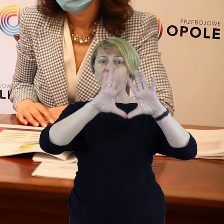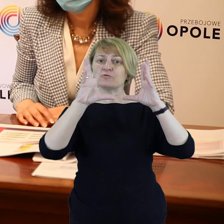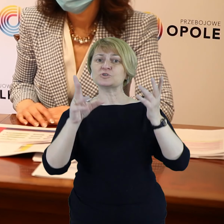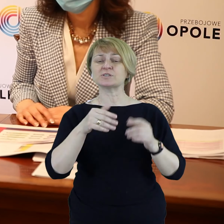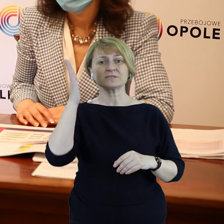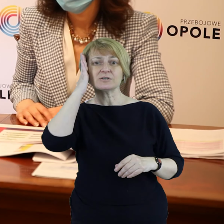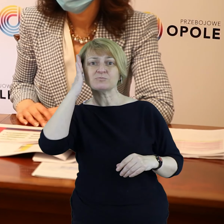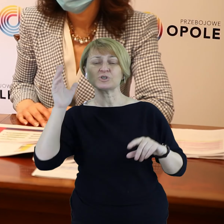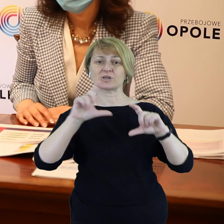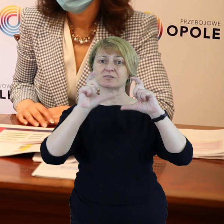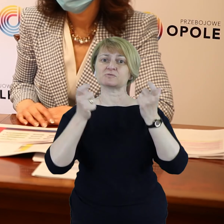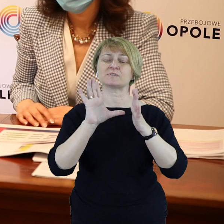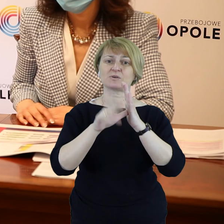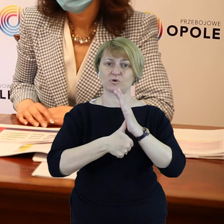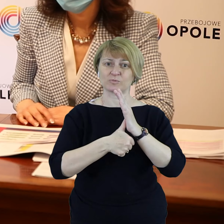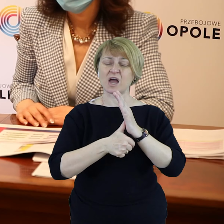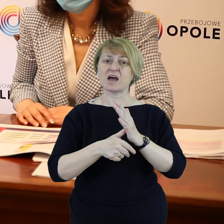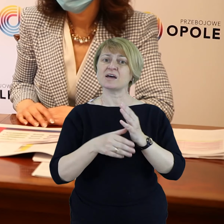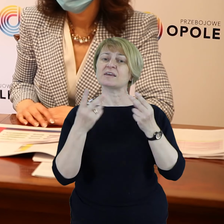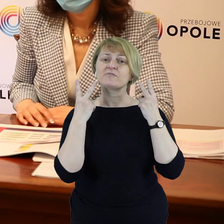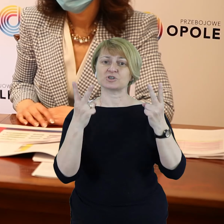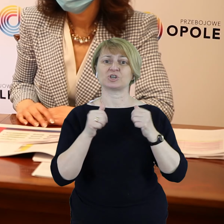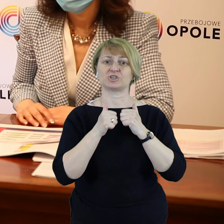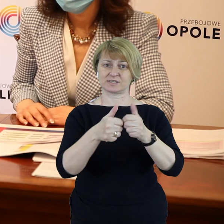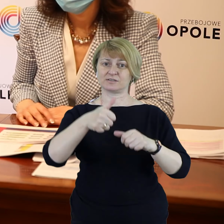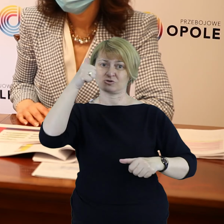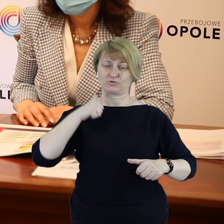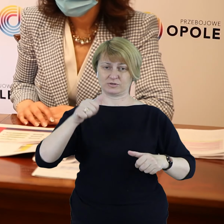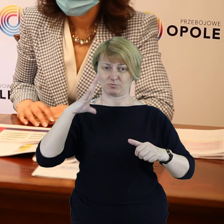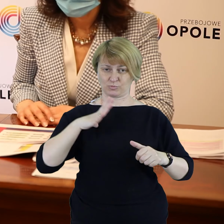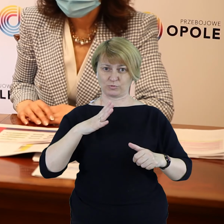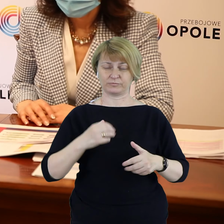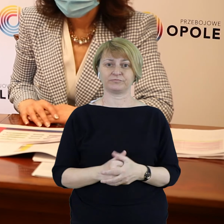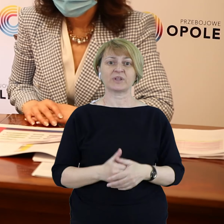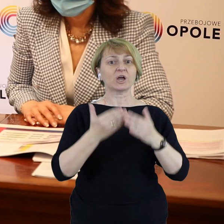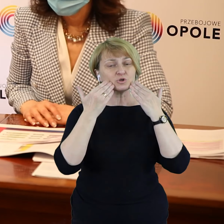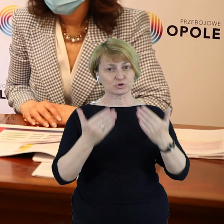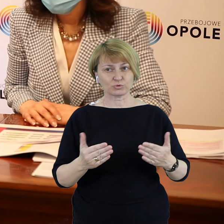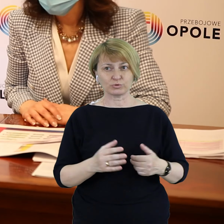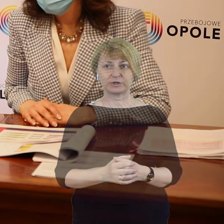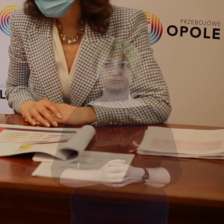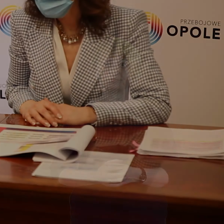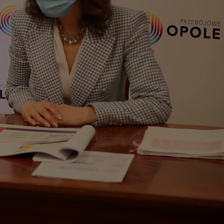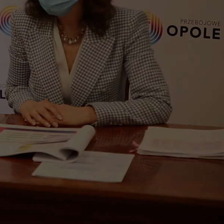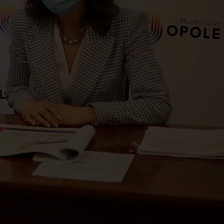mieszkańców. To było największym wyzwaniem zeszłego roku. Dziękuję bardzo.